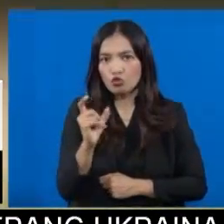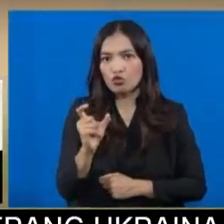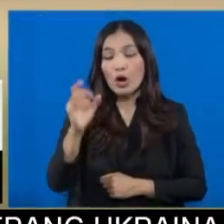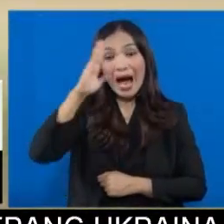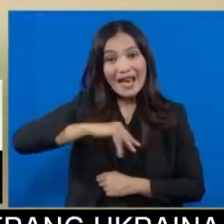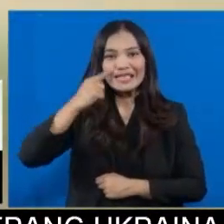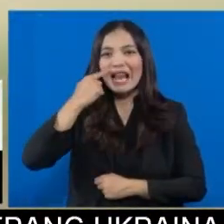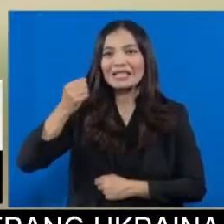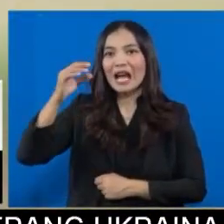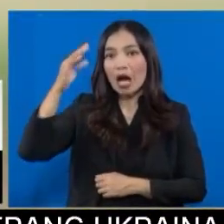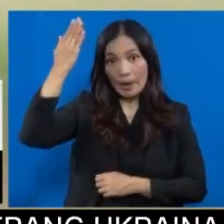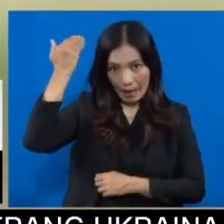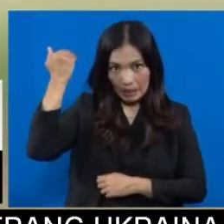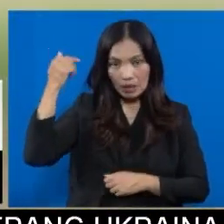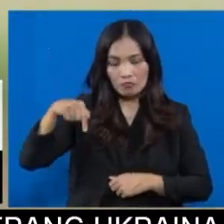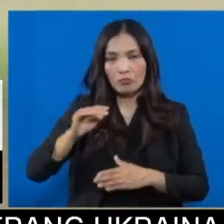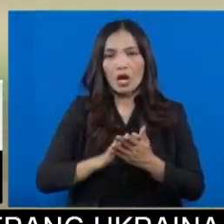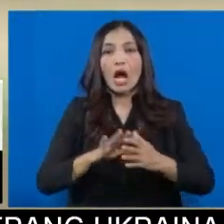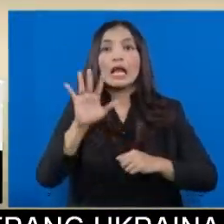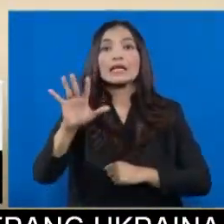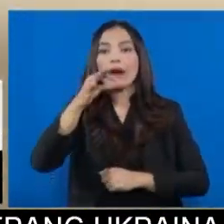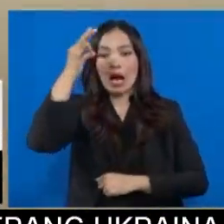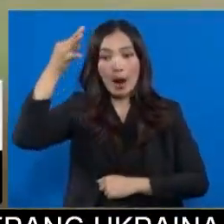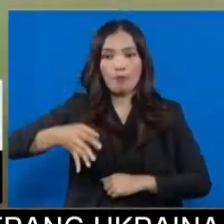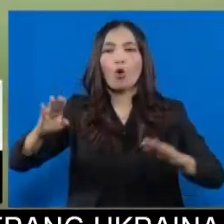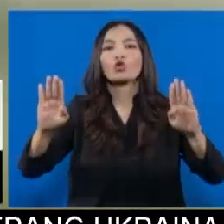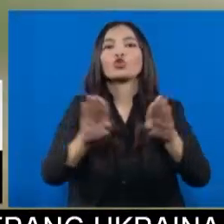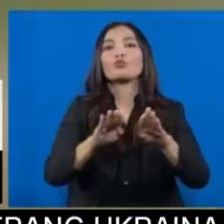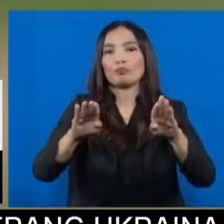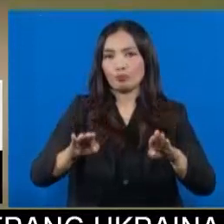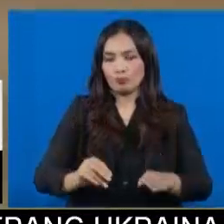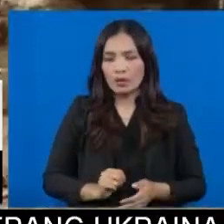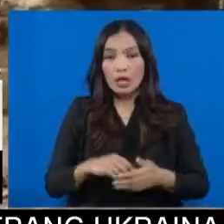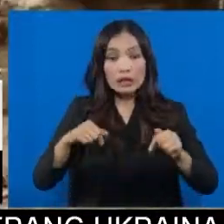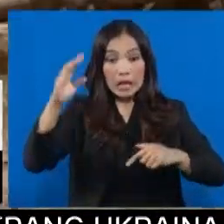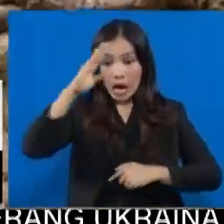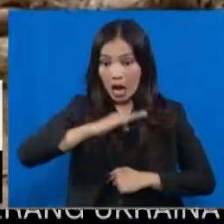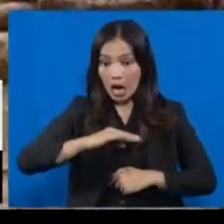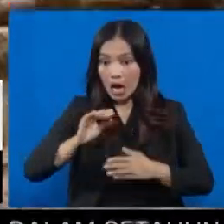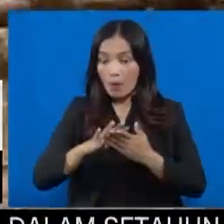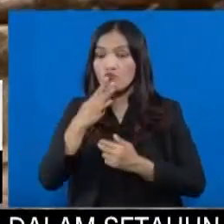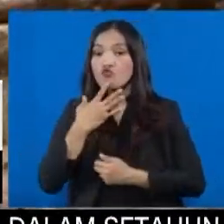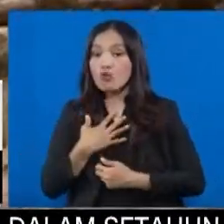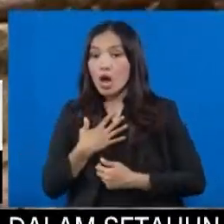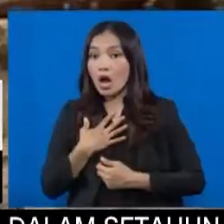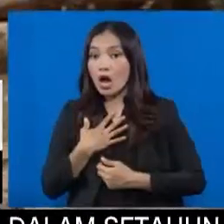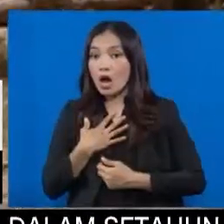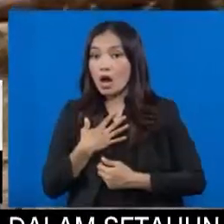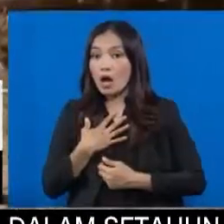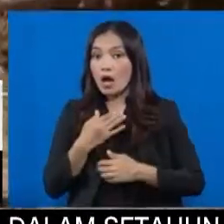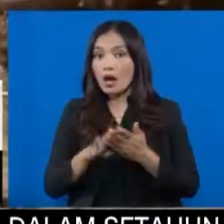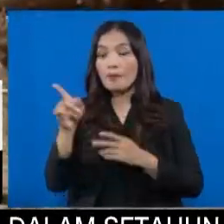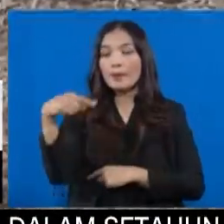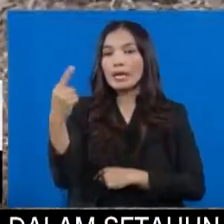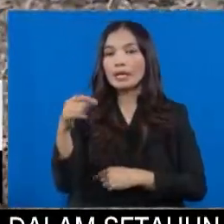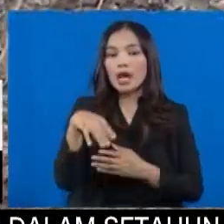Meski tidak ada korban jiwa, longsor membuat 5 dusun terisolasi. Hingga Kamis, alat berat milik pemerintah setempat bekerja membersihkan